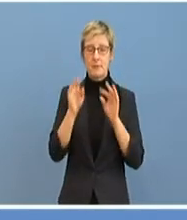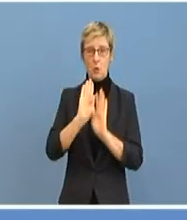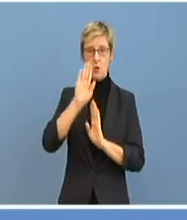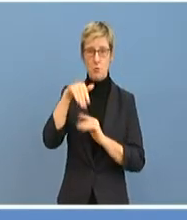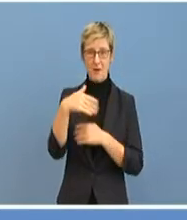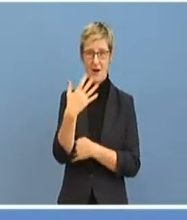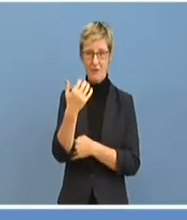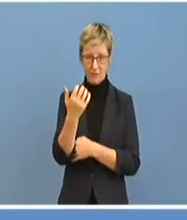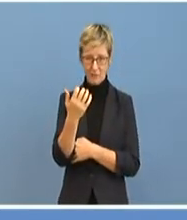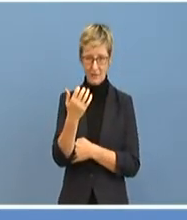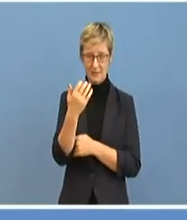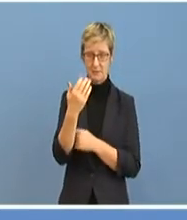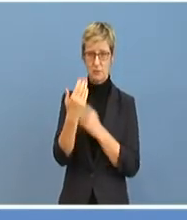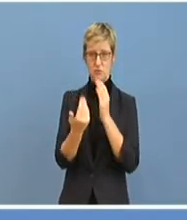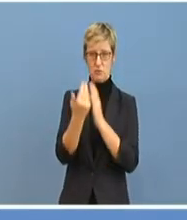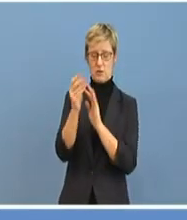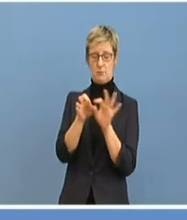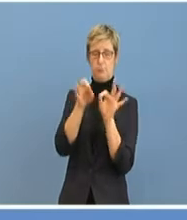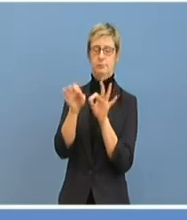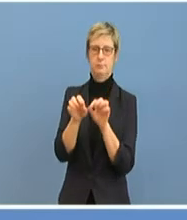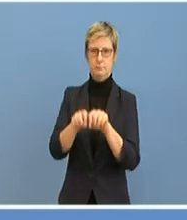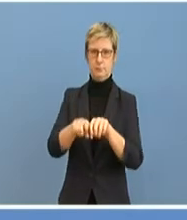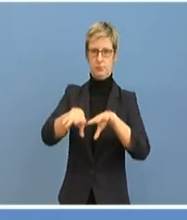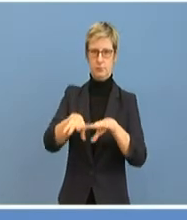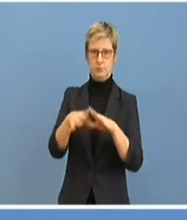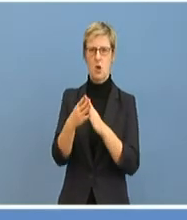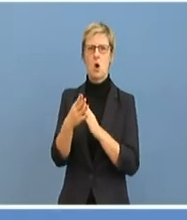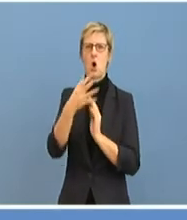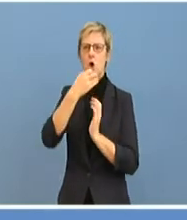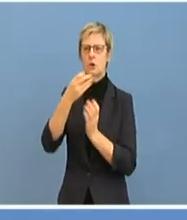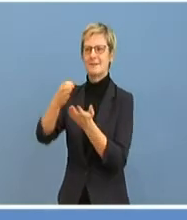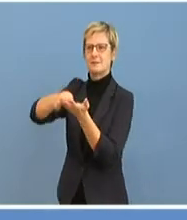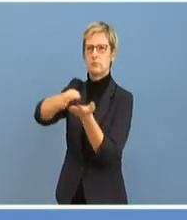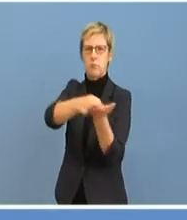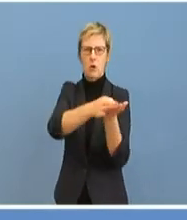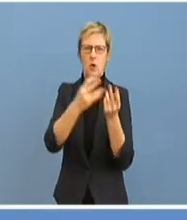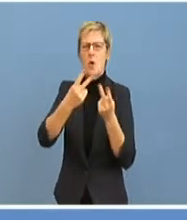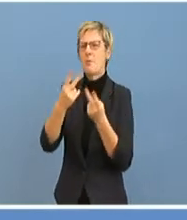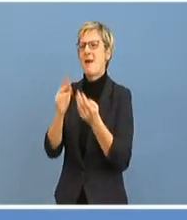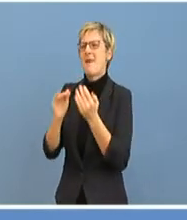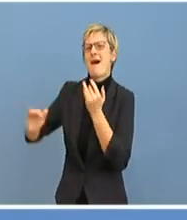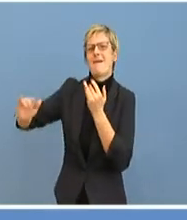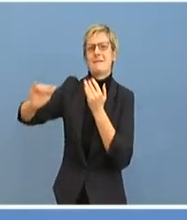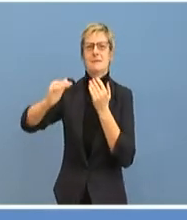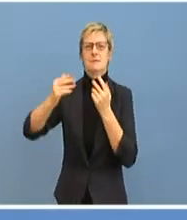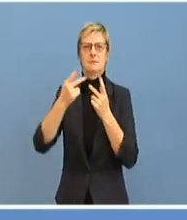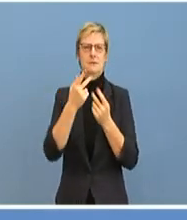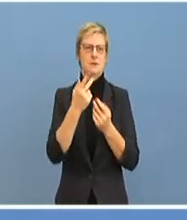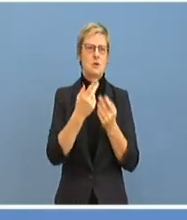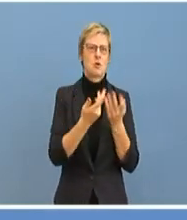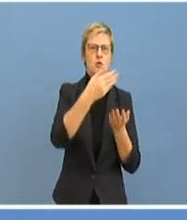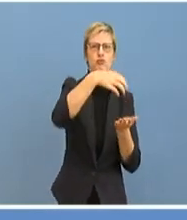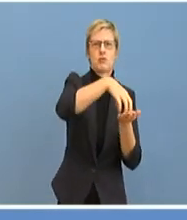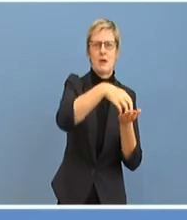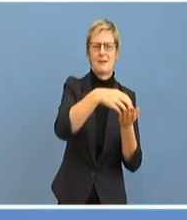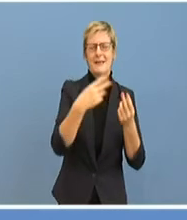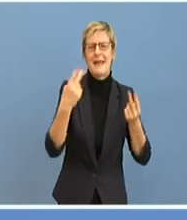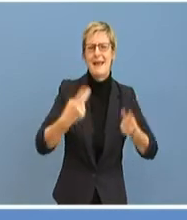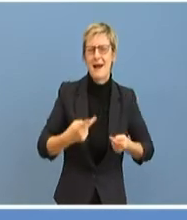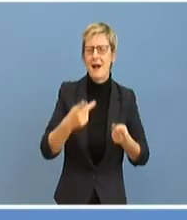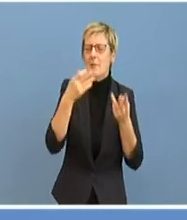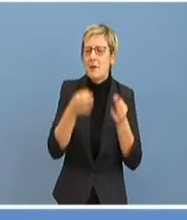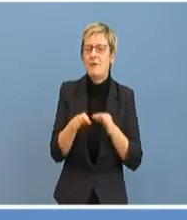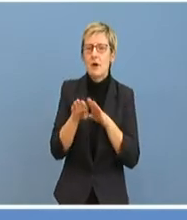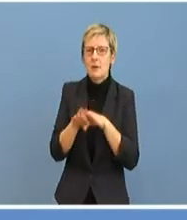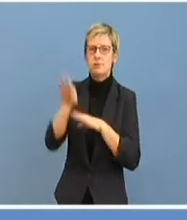50 liegt, dort, wo ein Hotspot ist, ob Großstadt oder ländlicher Kreis, mit aller